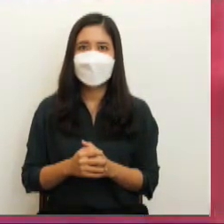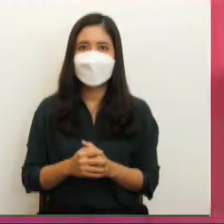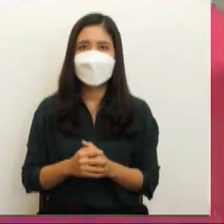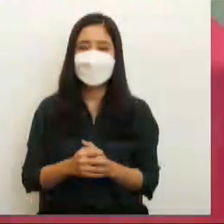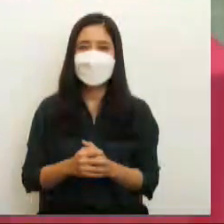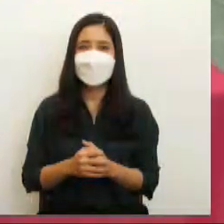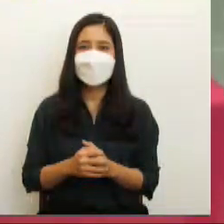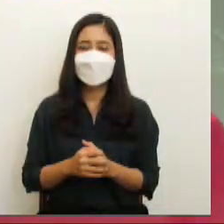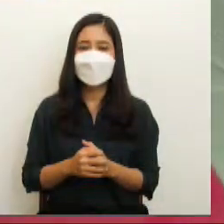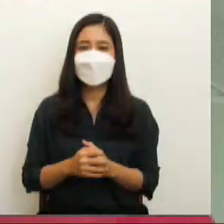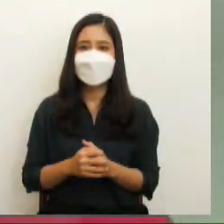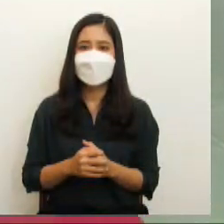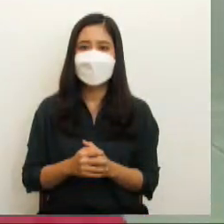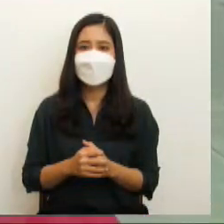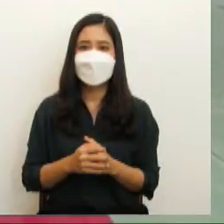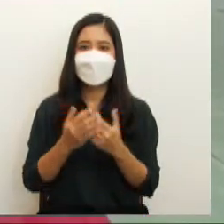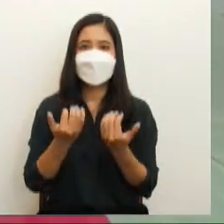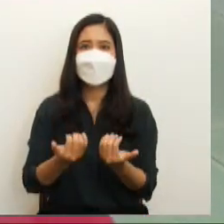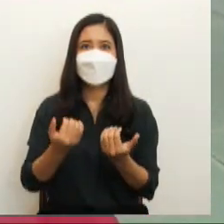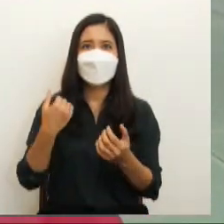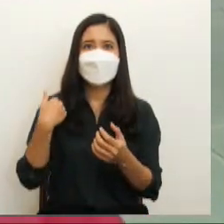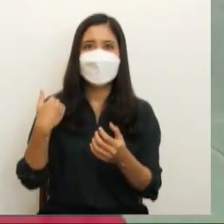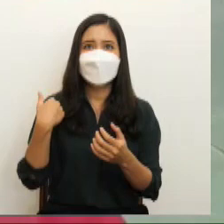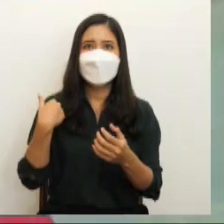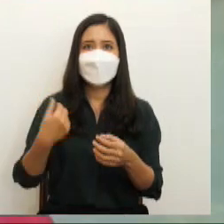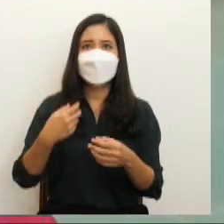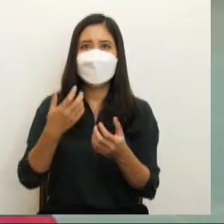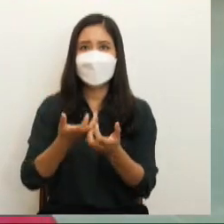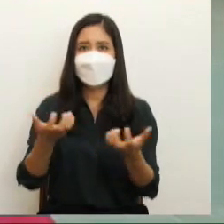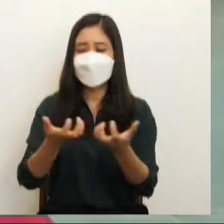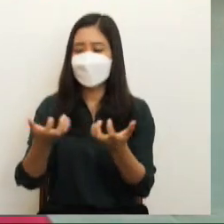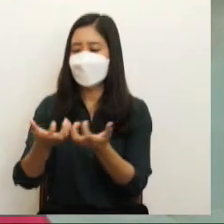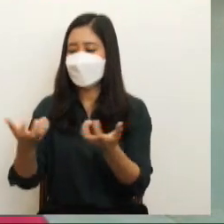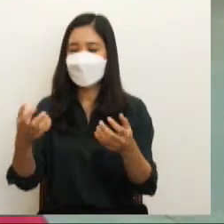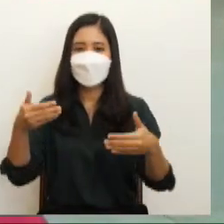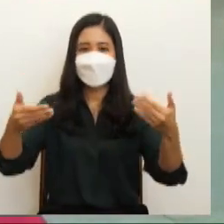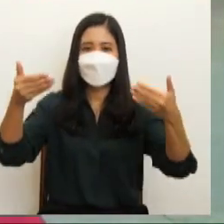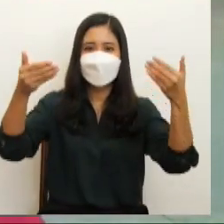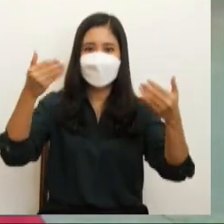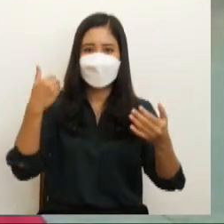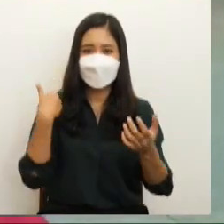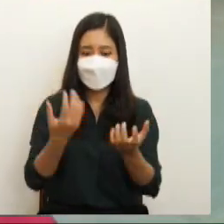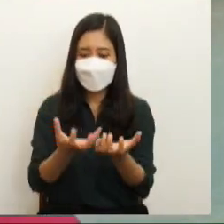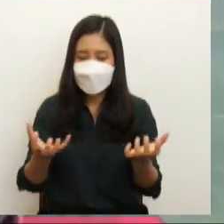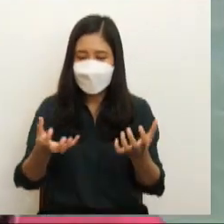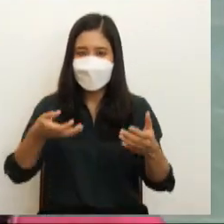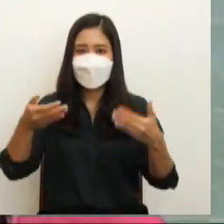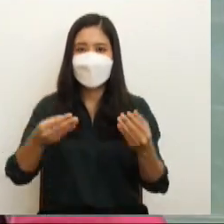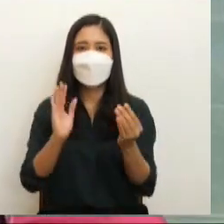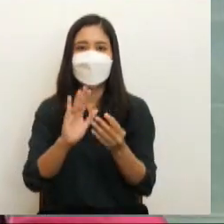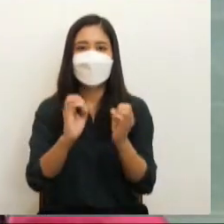เรามีอยู่2กิจกรรมคือการหยุดสีกับการปั้นดินน้ำมันอย่างอิสระในวันนี้คุณทำตัวอย่างให้ดูนะคะโอเ